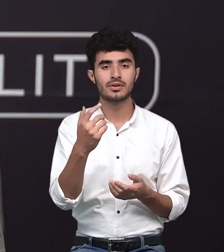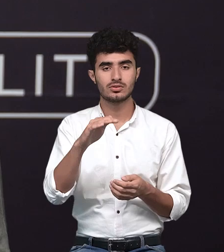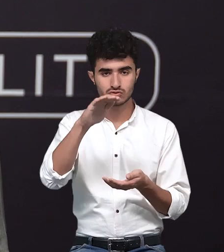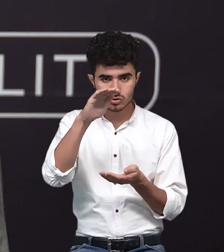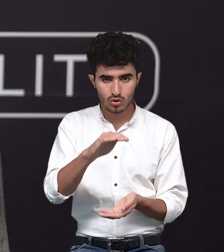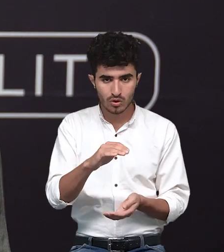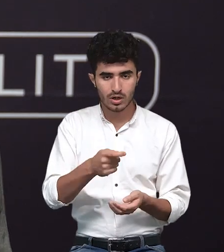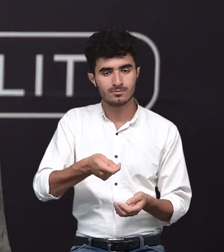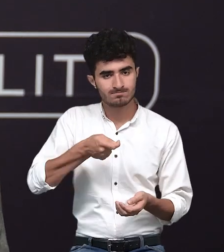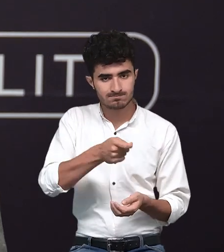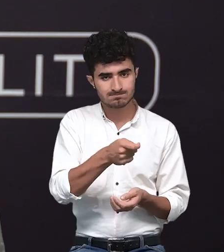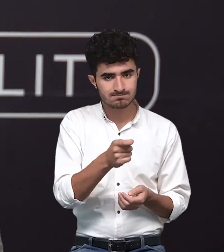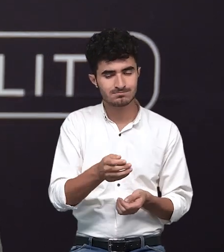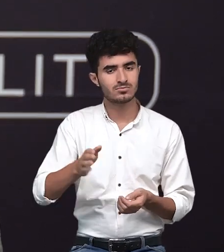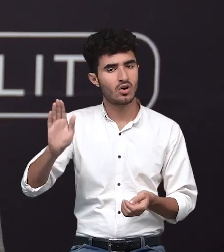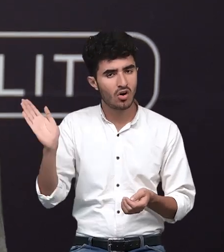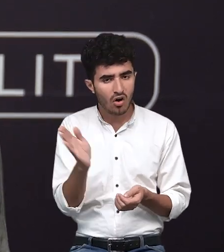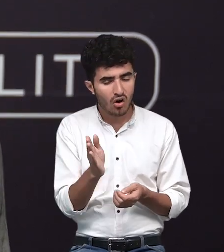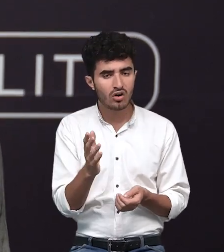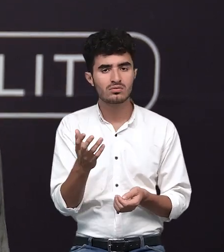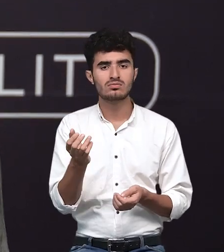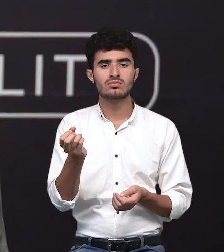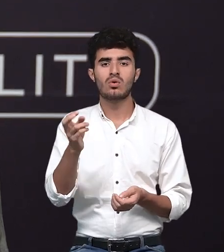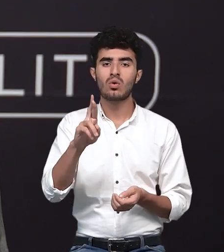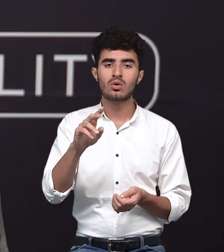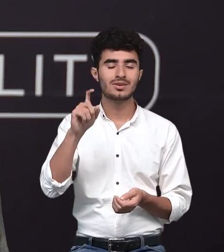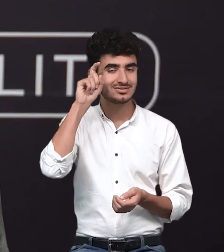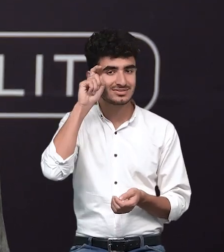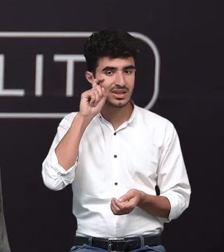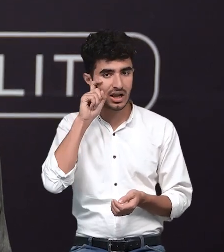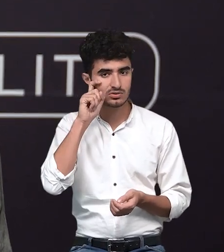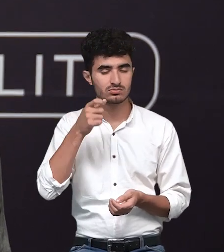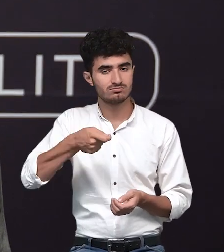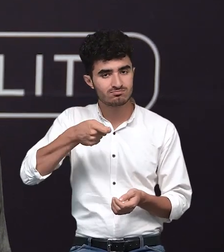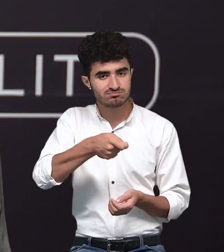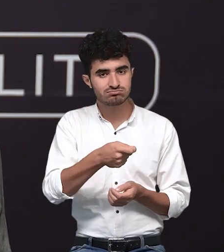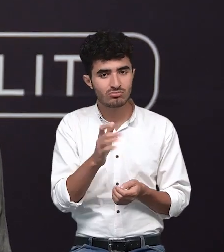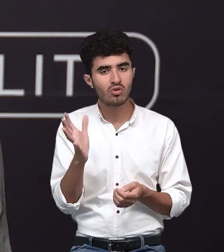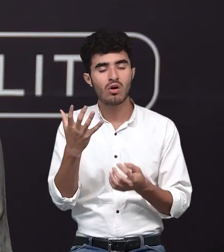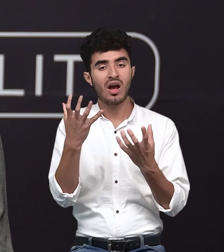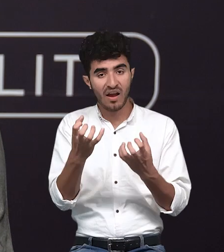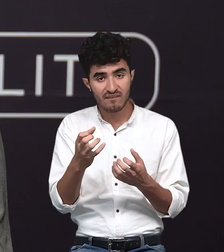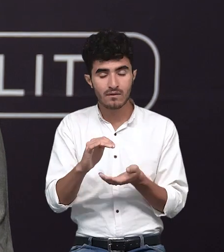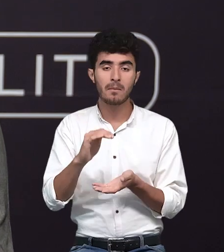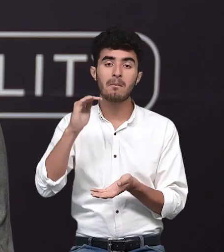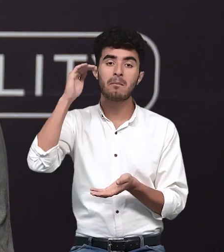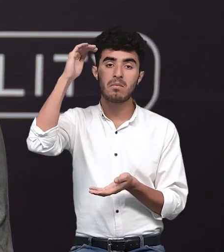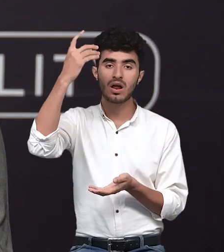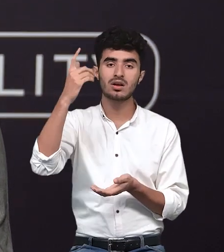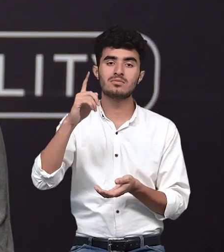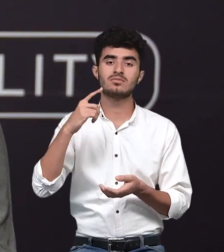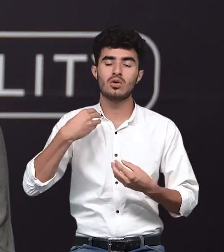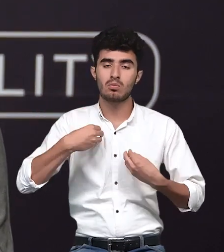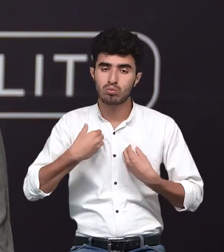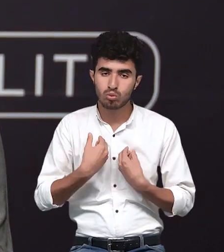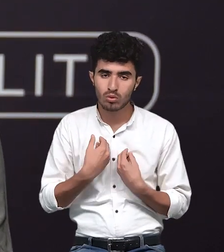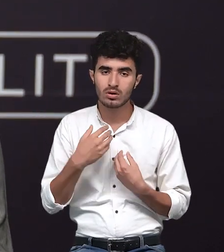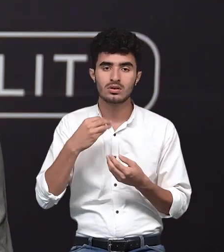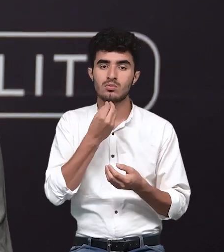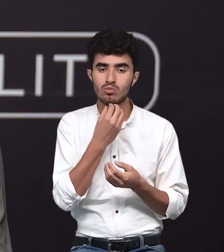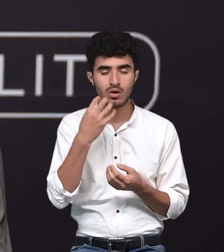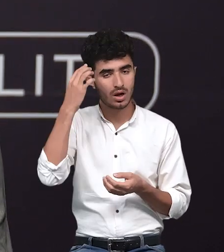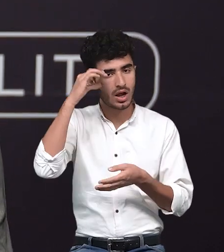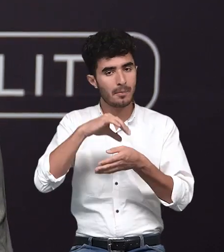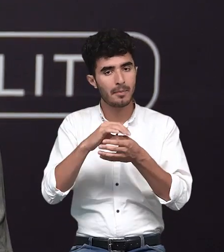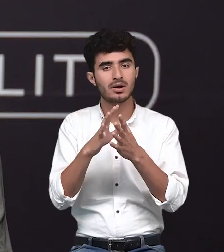को ही पकड़ा जाए, बजाय इसके कि डायबिटीज़ का इलाज किया जाए बड़े होके। एक तो ये इशू है। दूसरा ये है कि ये बच्चे जब